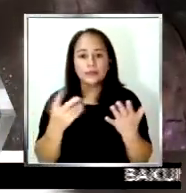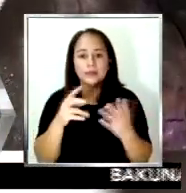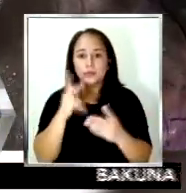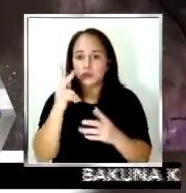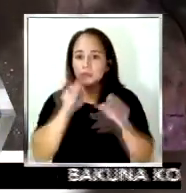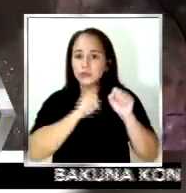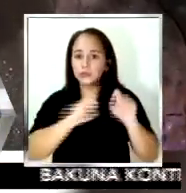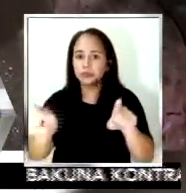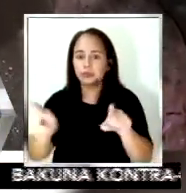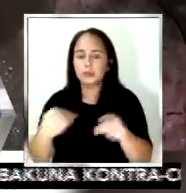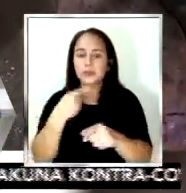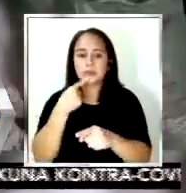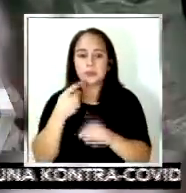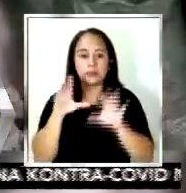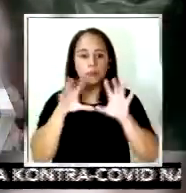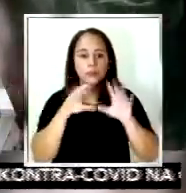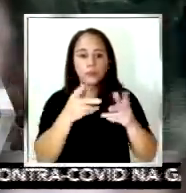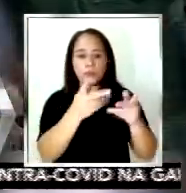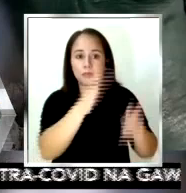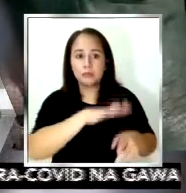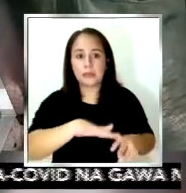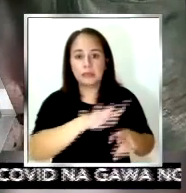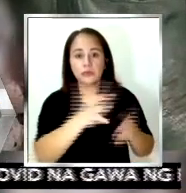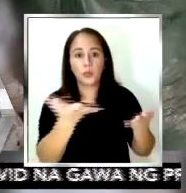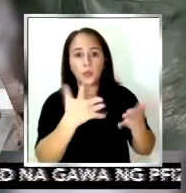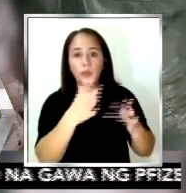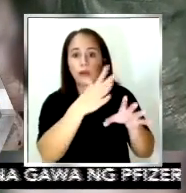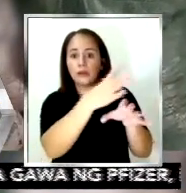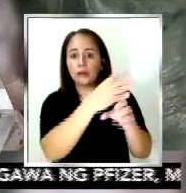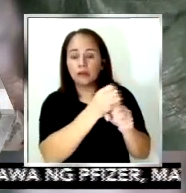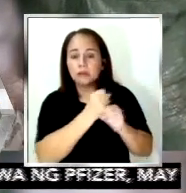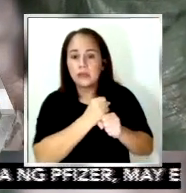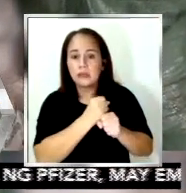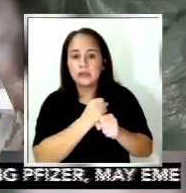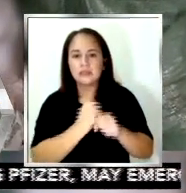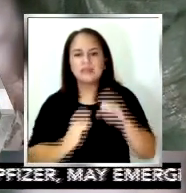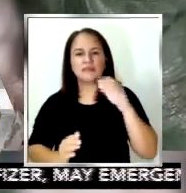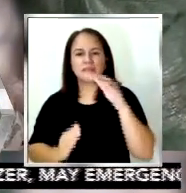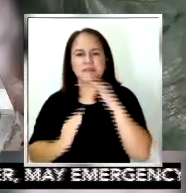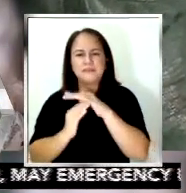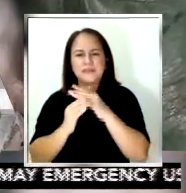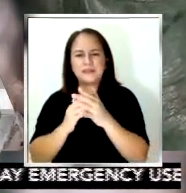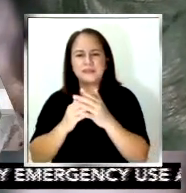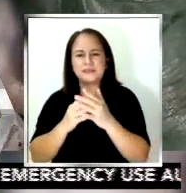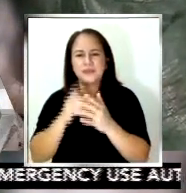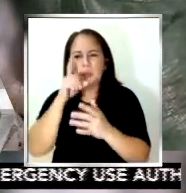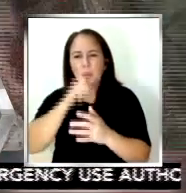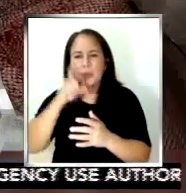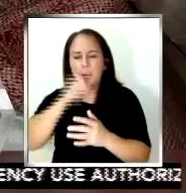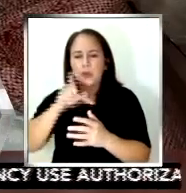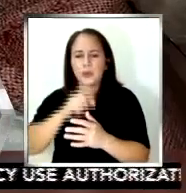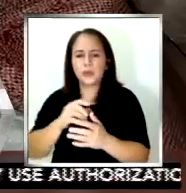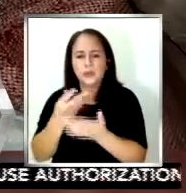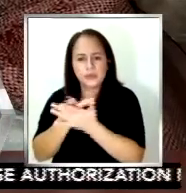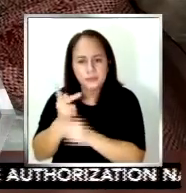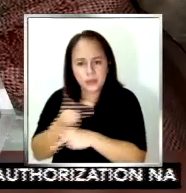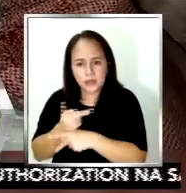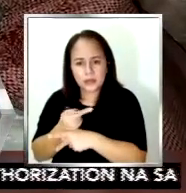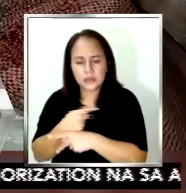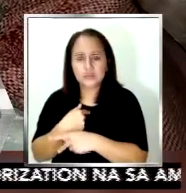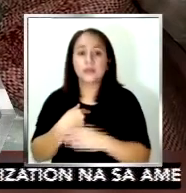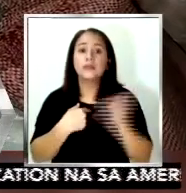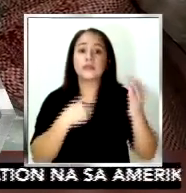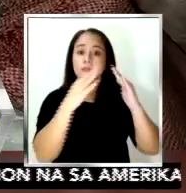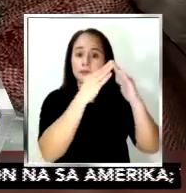na aresto ang lugar kung saan nila nakukuha ang mga expired na produkto. Nampuntahan ng pulisya ang bunkhouse sa ilalim ng